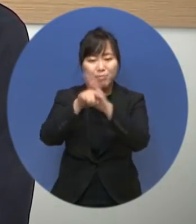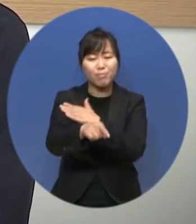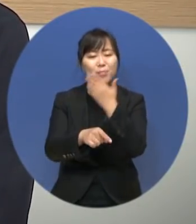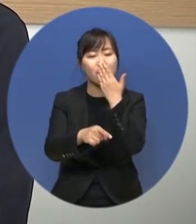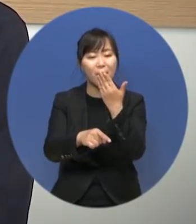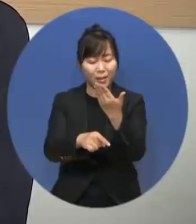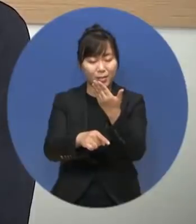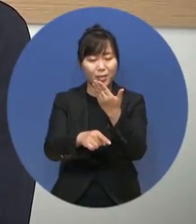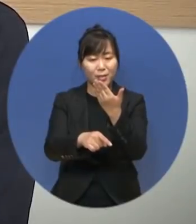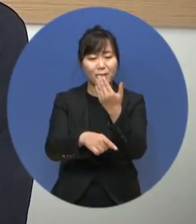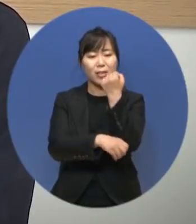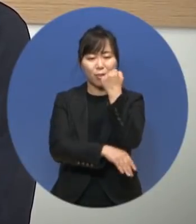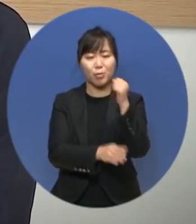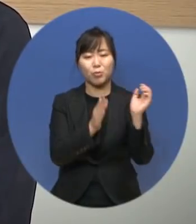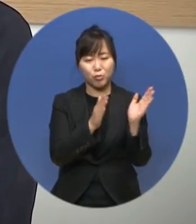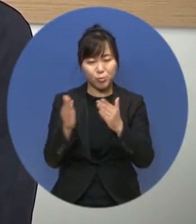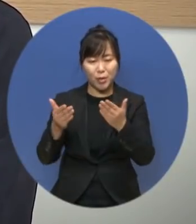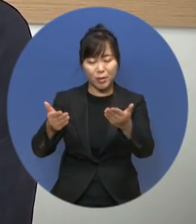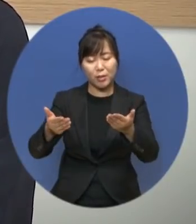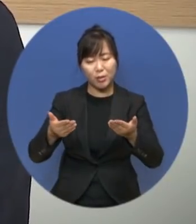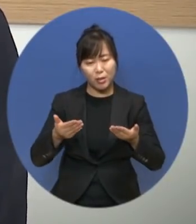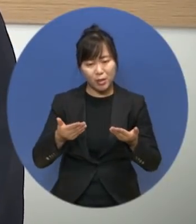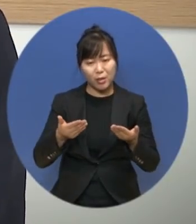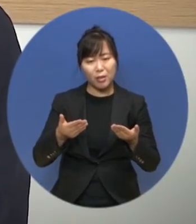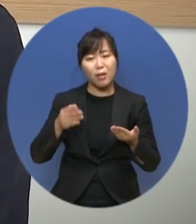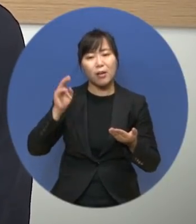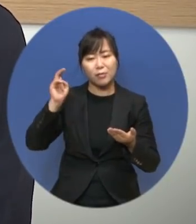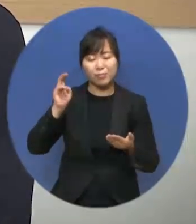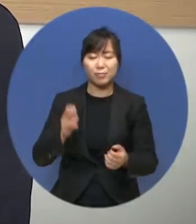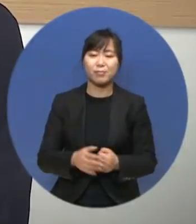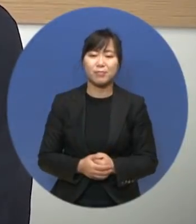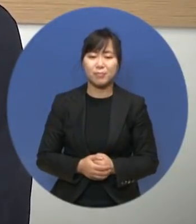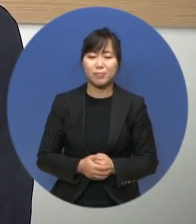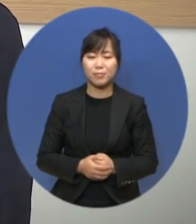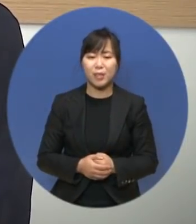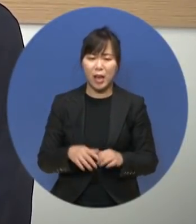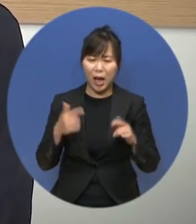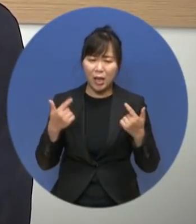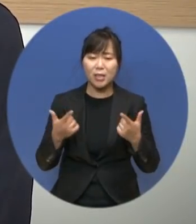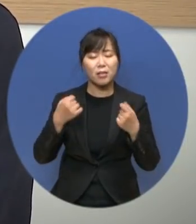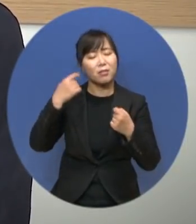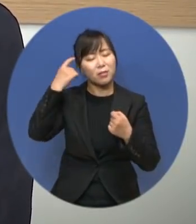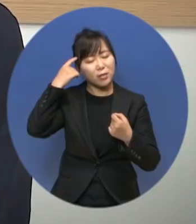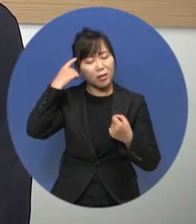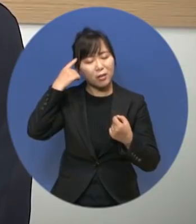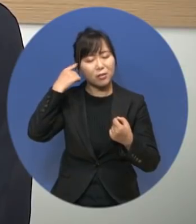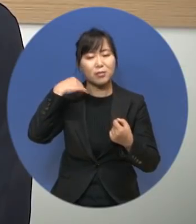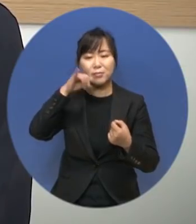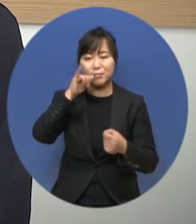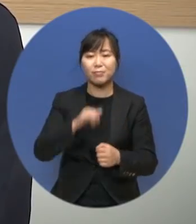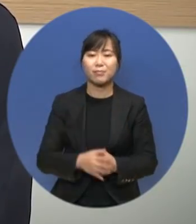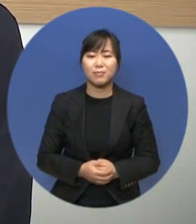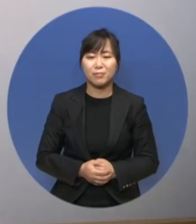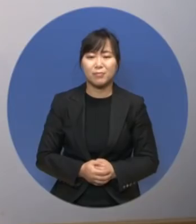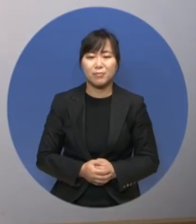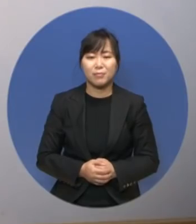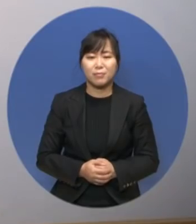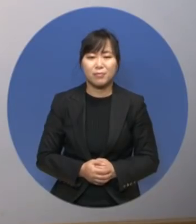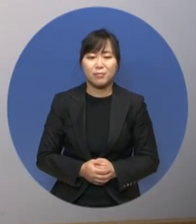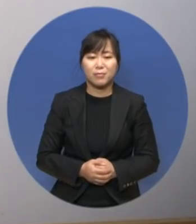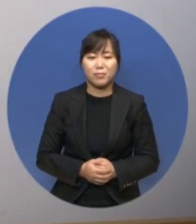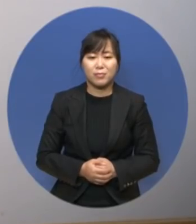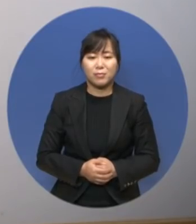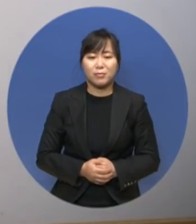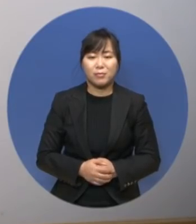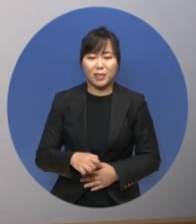수 있는 그런 틀을 마련돼 주는 계기가 될 것 같아서 항상 그런 생각을 좀 하고 있었습니다.